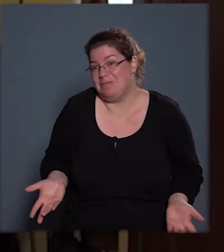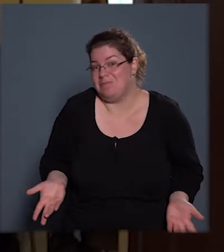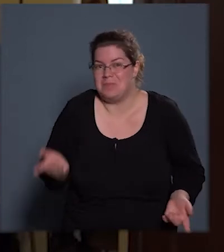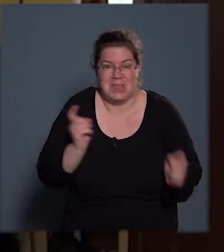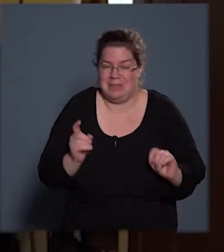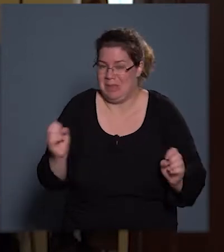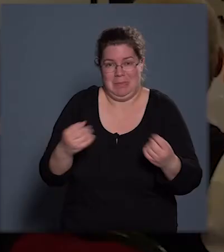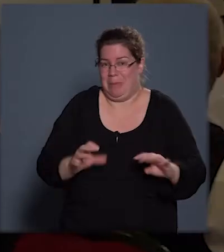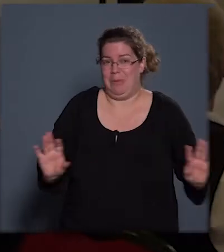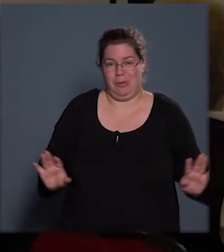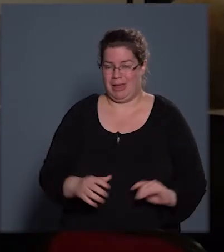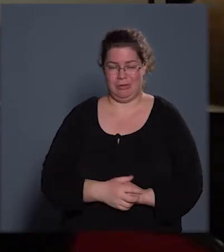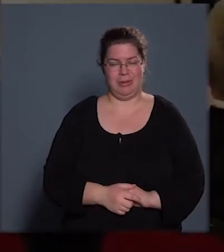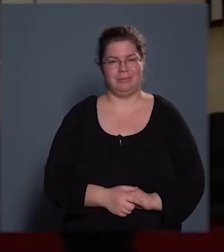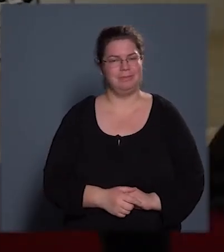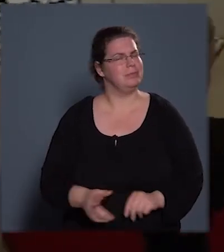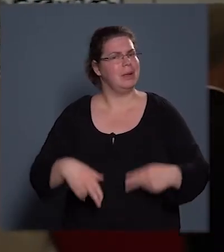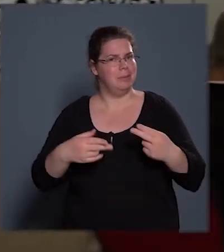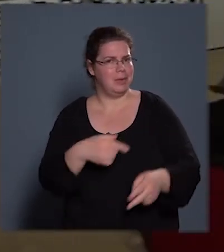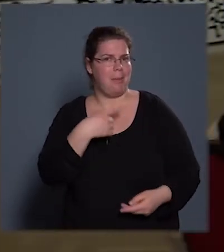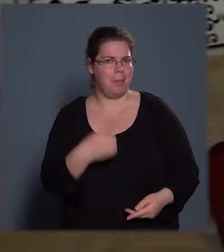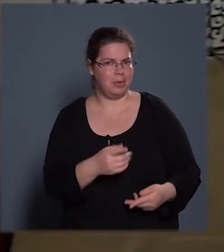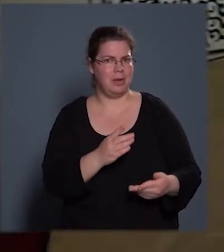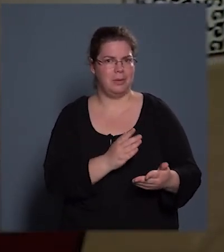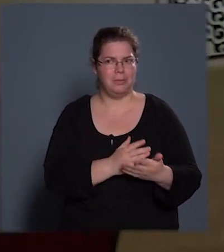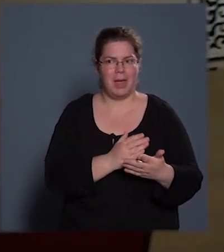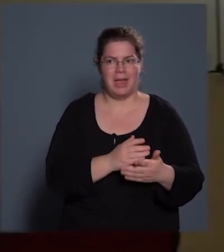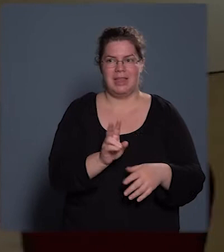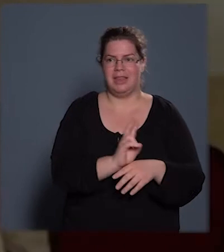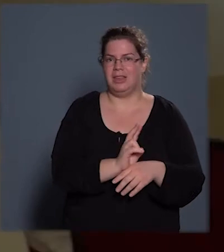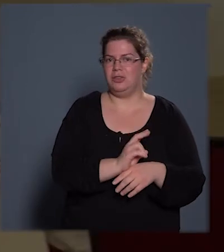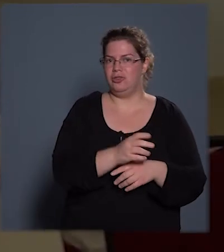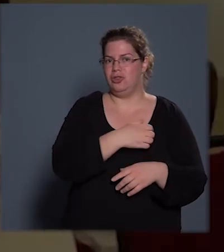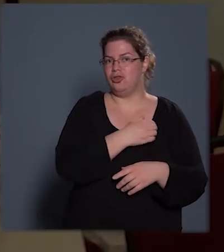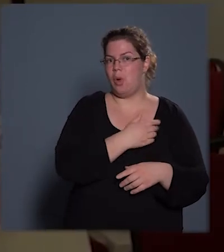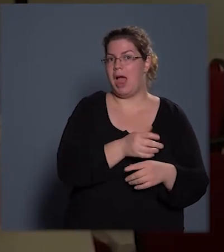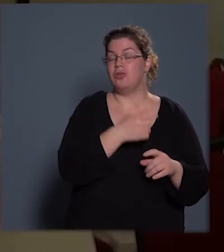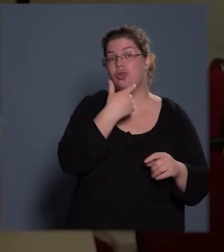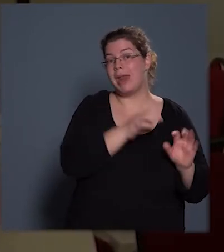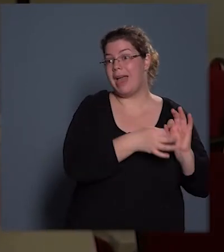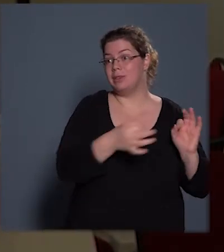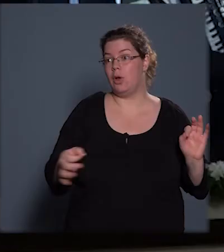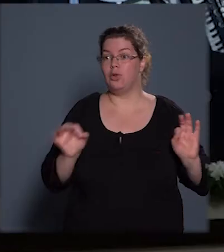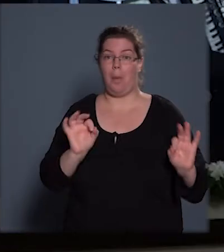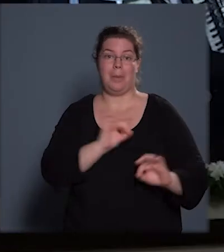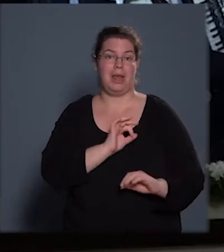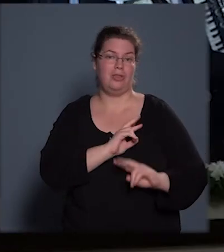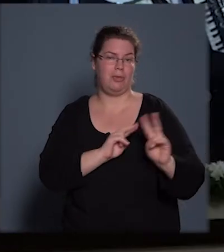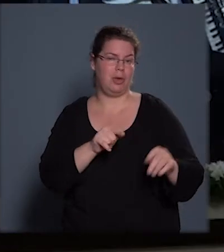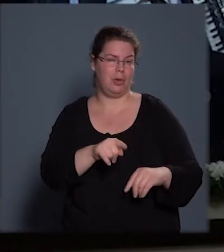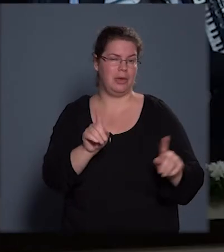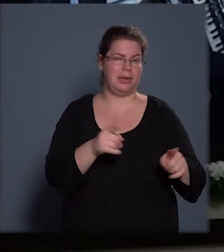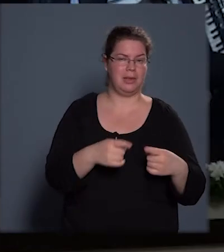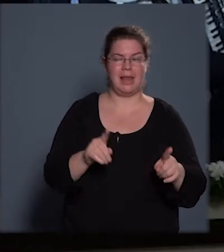szerintem ne befolyásolja. Miután mondta, hogy már egész kisiskolás korától jó barátság van ön és a zene meg